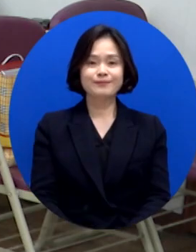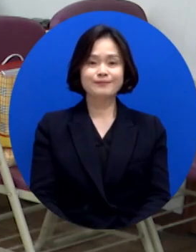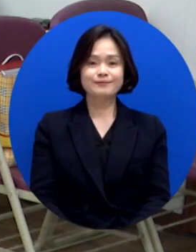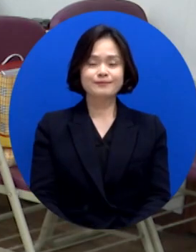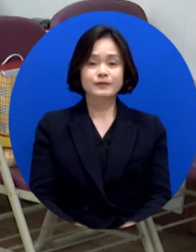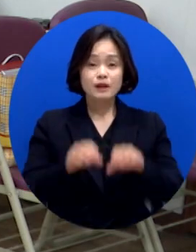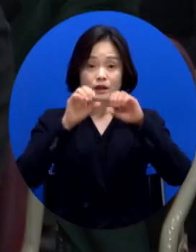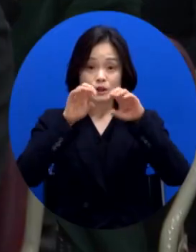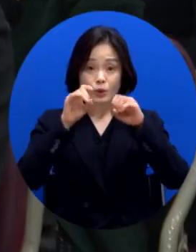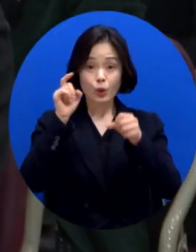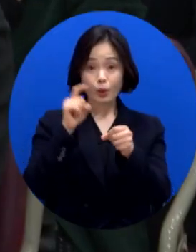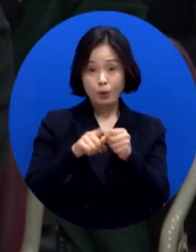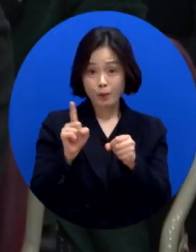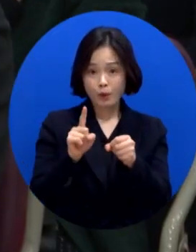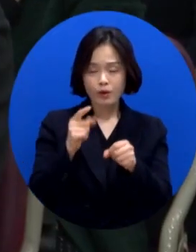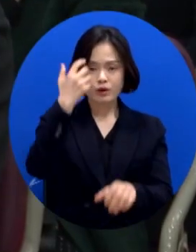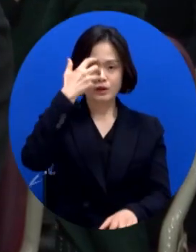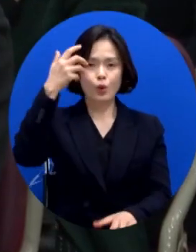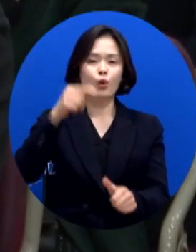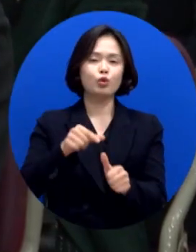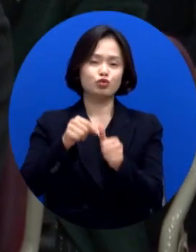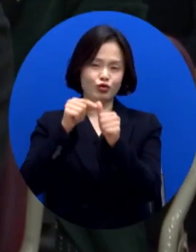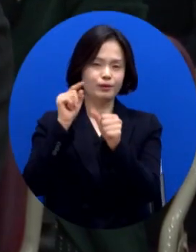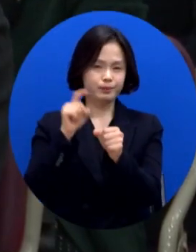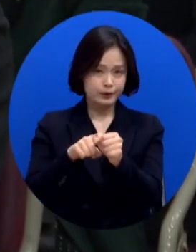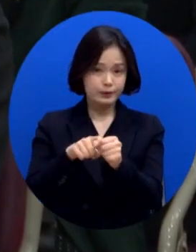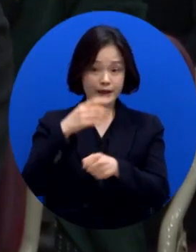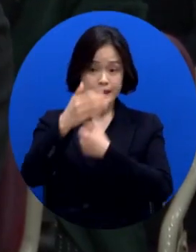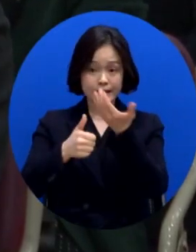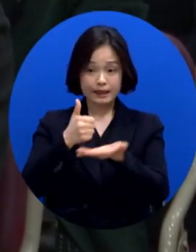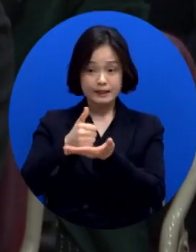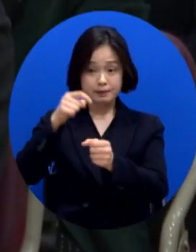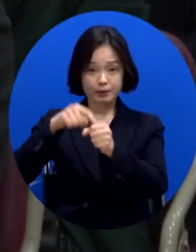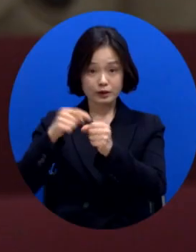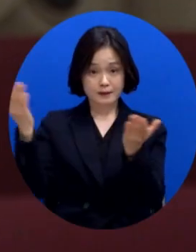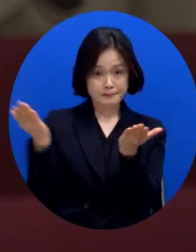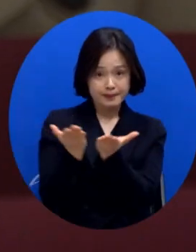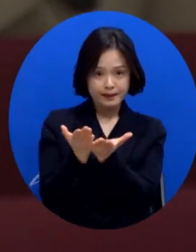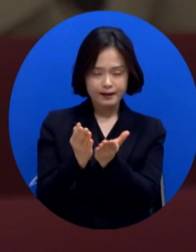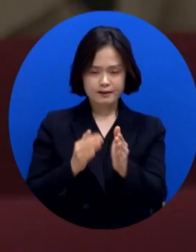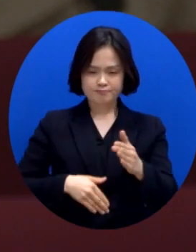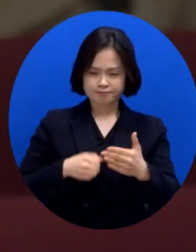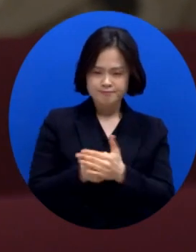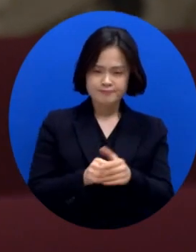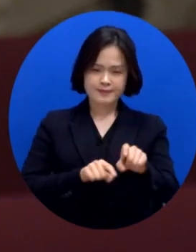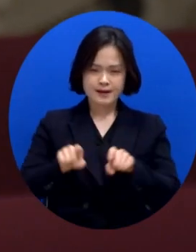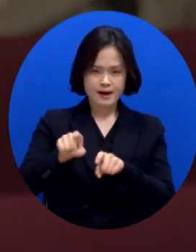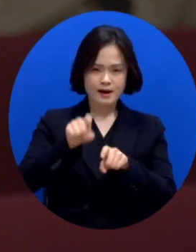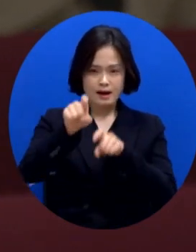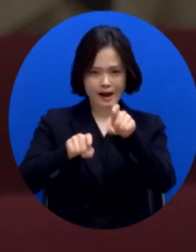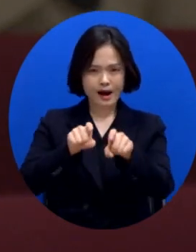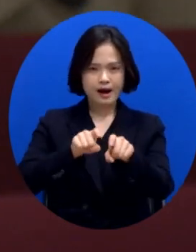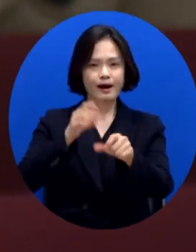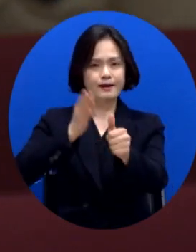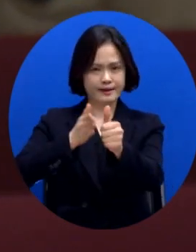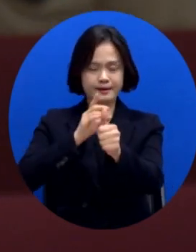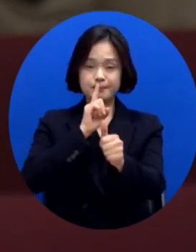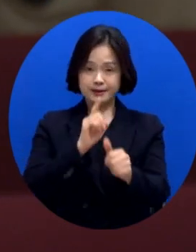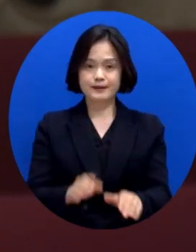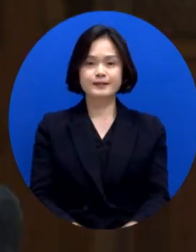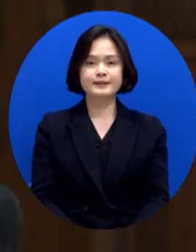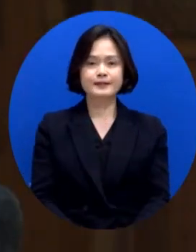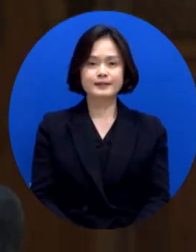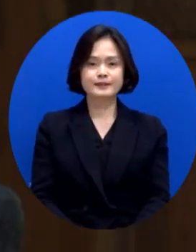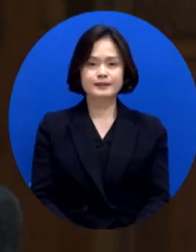목적은 사람을 구하는 것이라며 하나님이 주신 목적에 맞게 담대히 나아가자고 전했습니다. 지난 2011년에